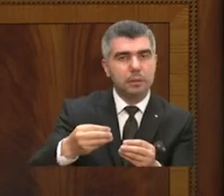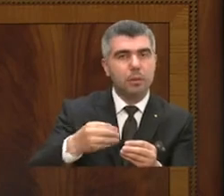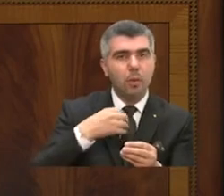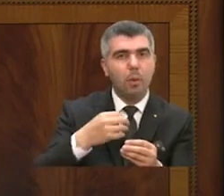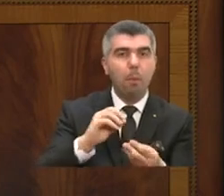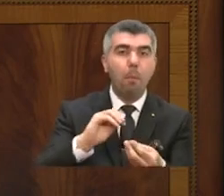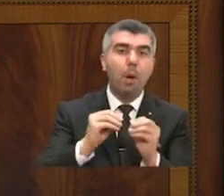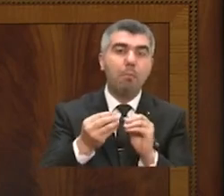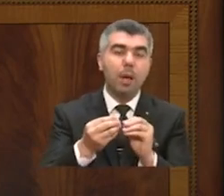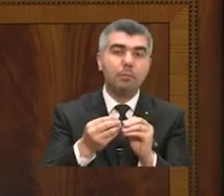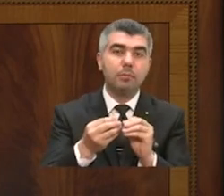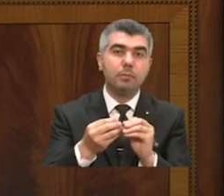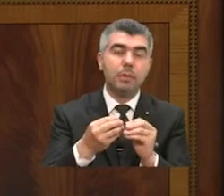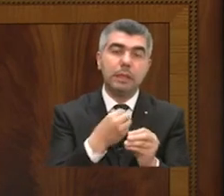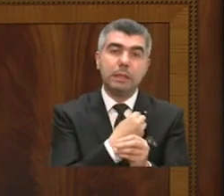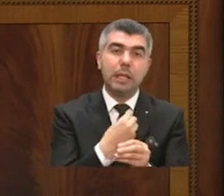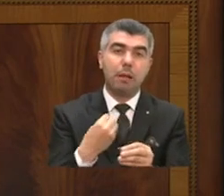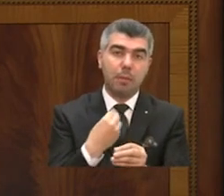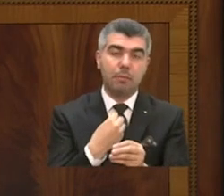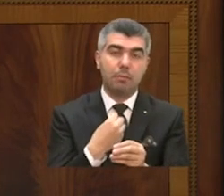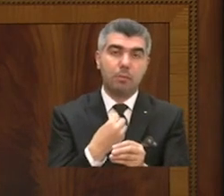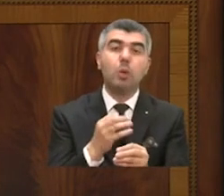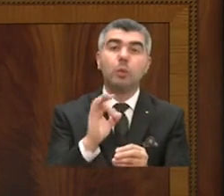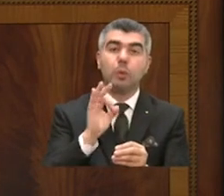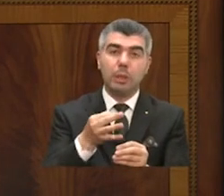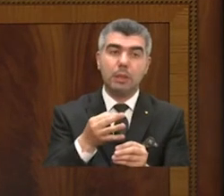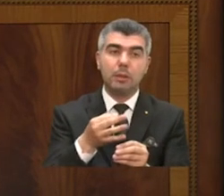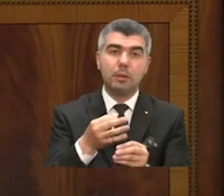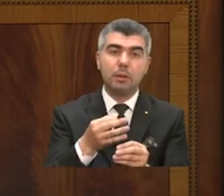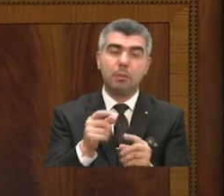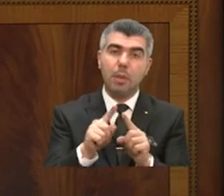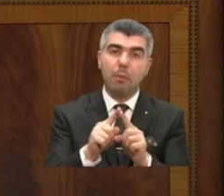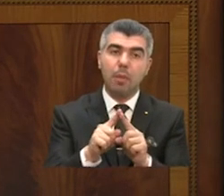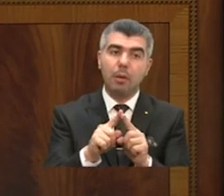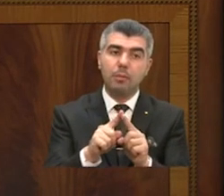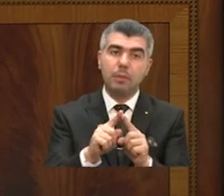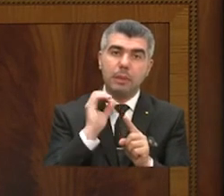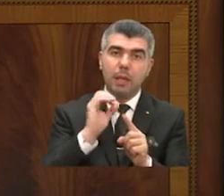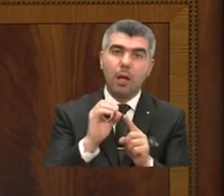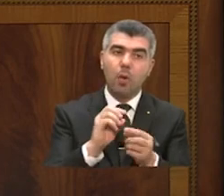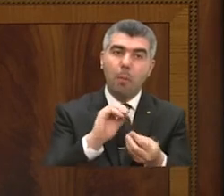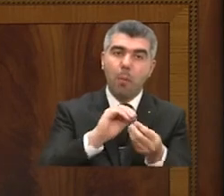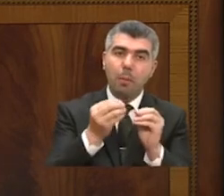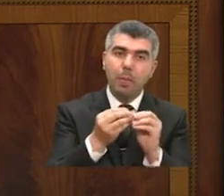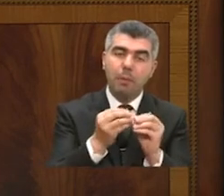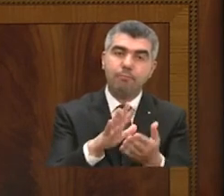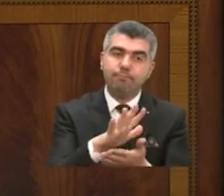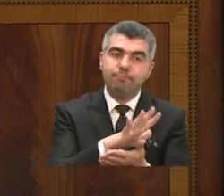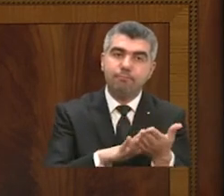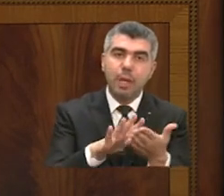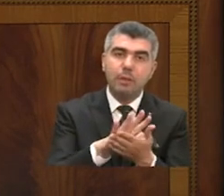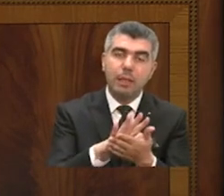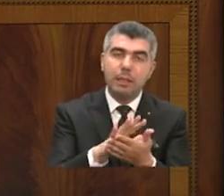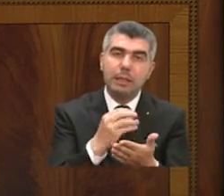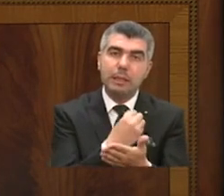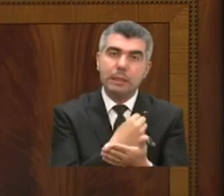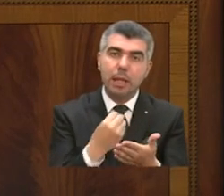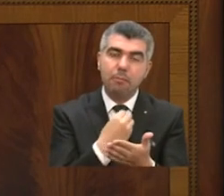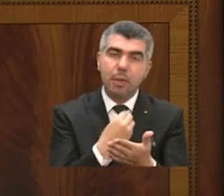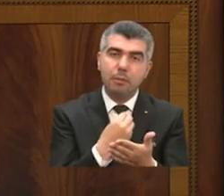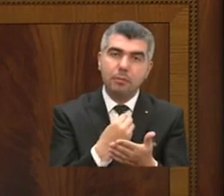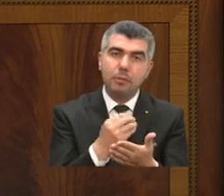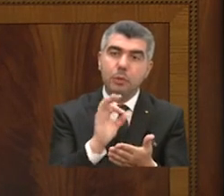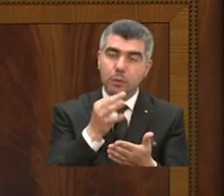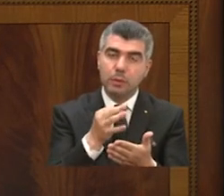الصحية، ويمكن من رفع المعيقات التشريعية المؤطرة لقطاع الصحة من خلال